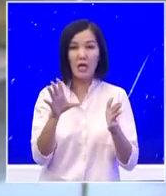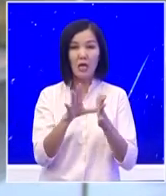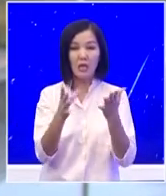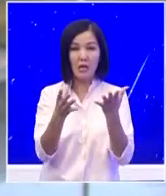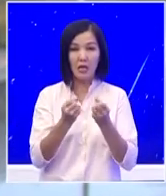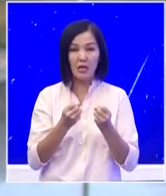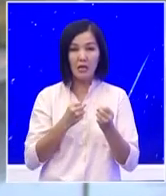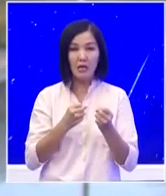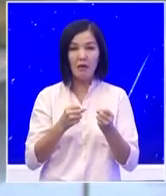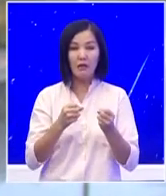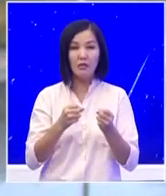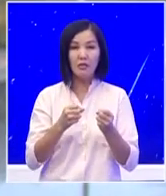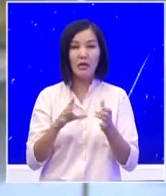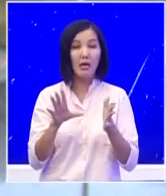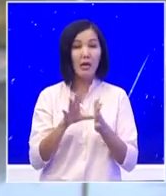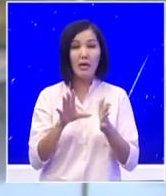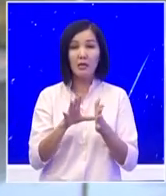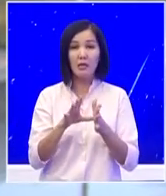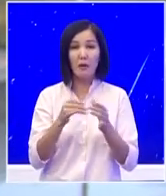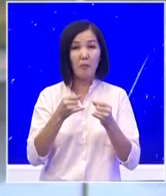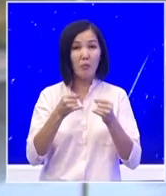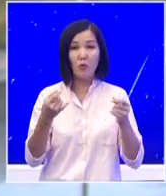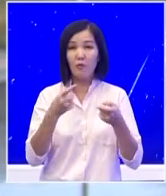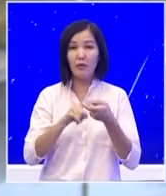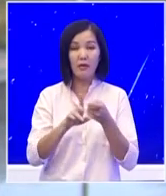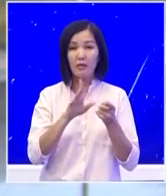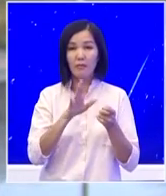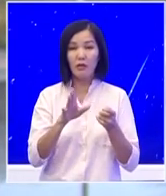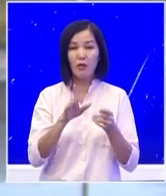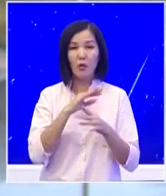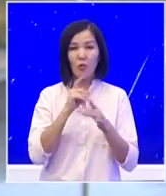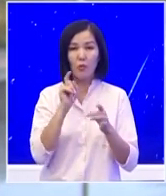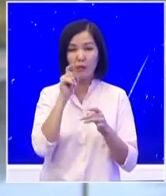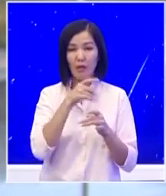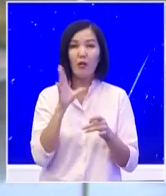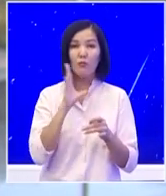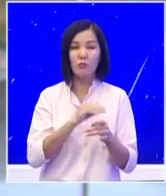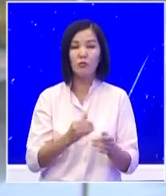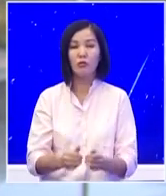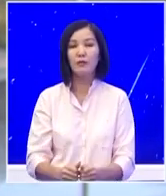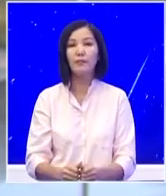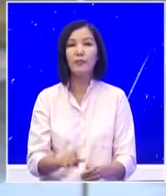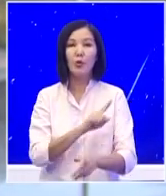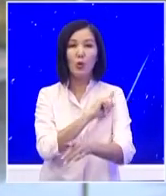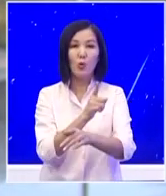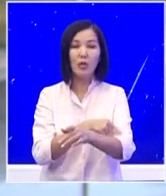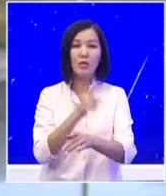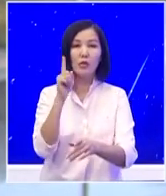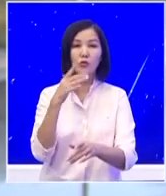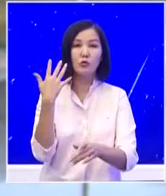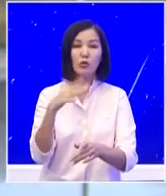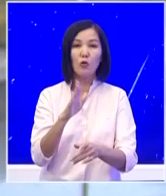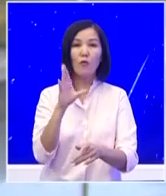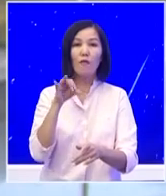деген электропровод тартылмайды. Электроэнергия кетпей, көп экономия болуын, олама деп атырмыз. Қуаттылығы 150